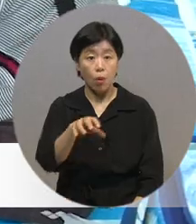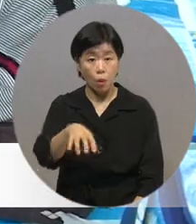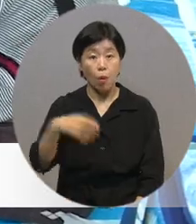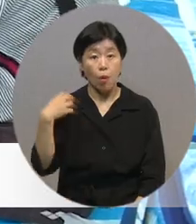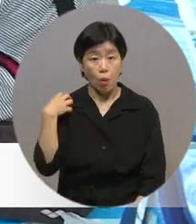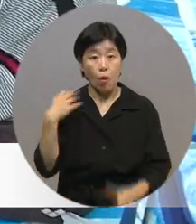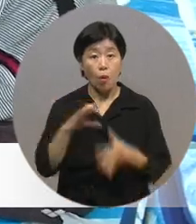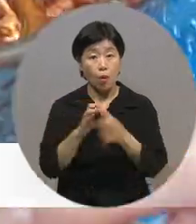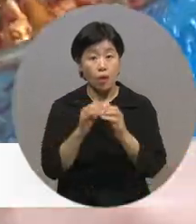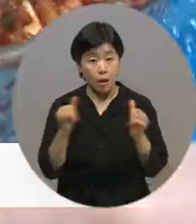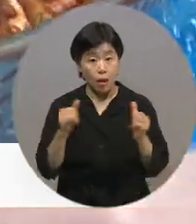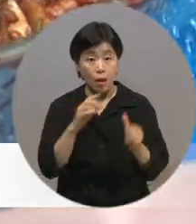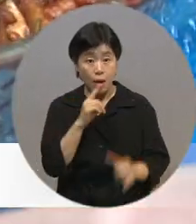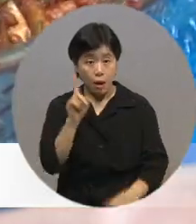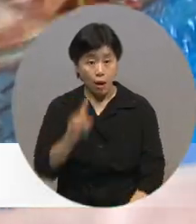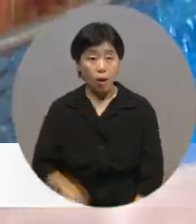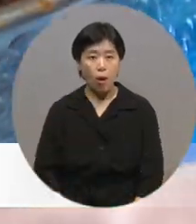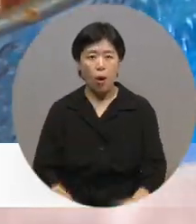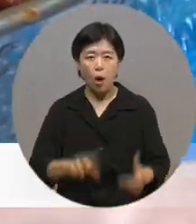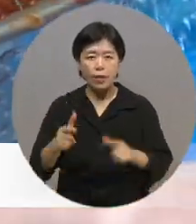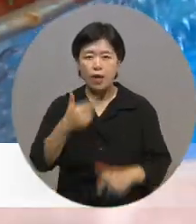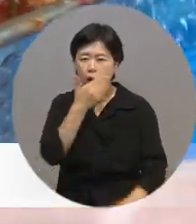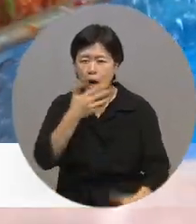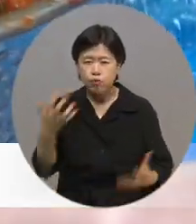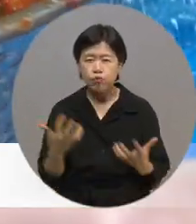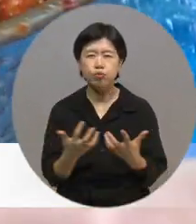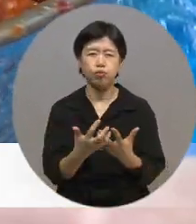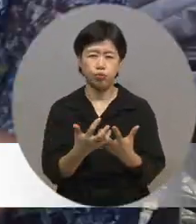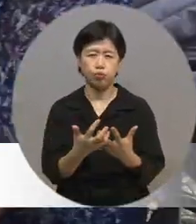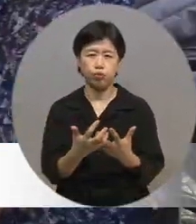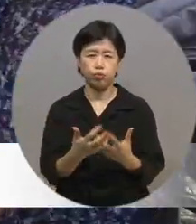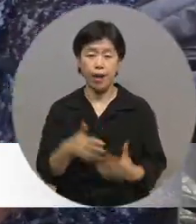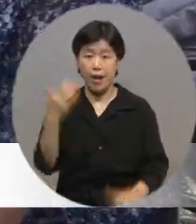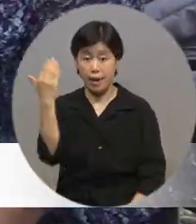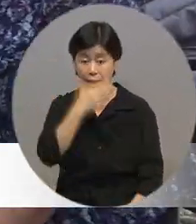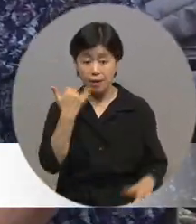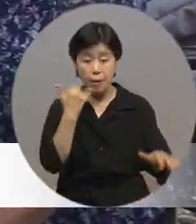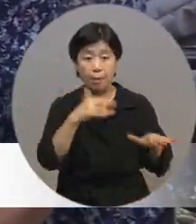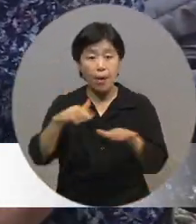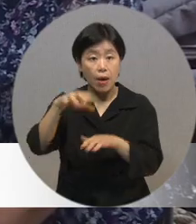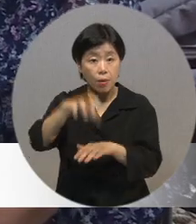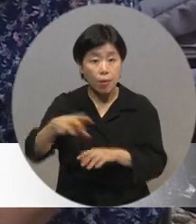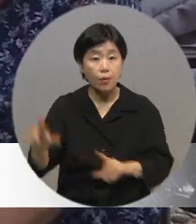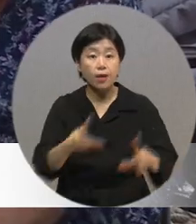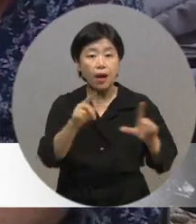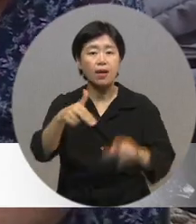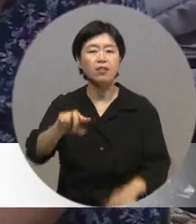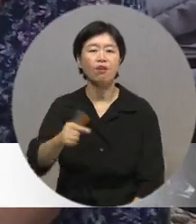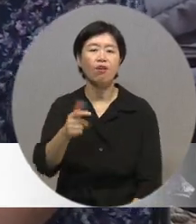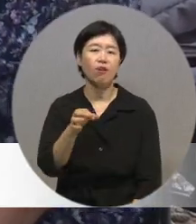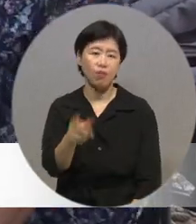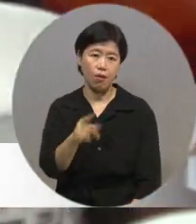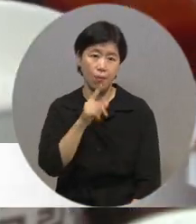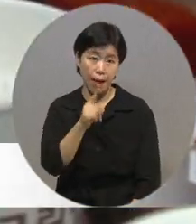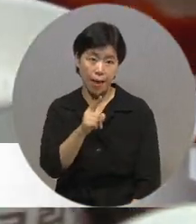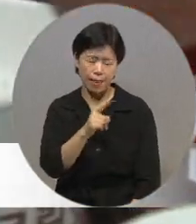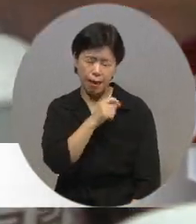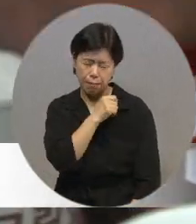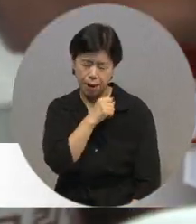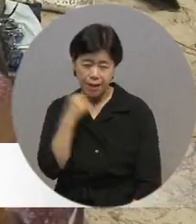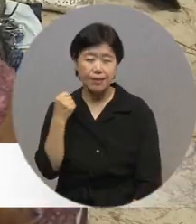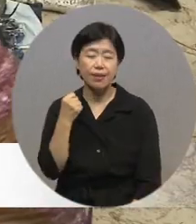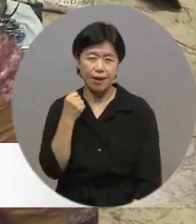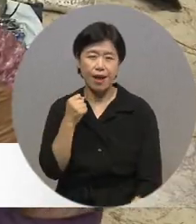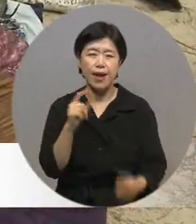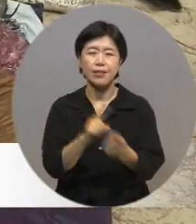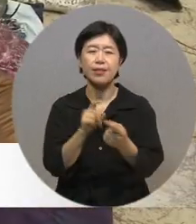관계자는 부드러운 육질과 각종 영양이 풍부한 등량만 청정 해역에 자연산 전어의 감칠맛 나는